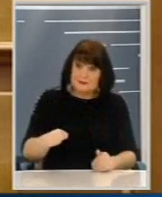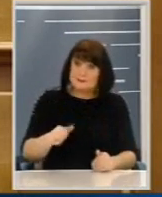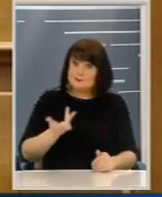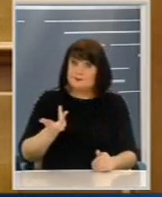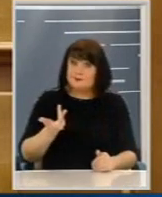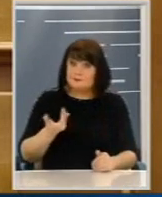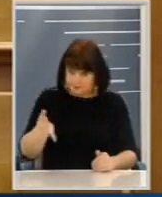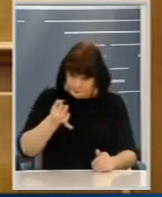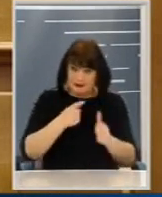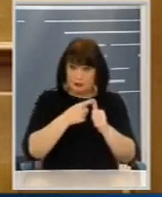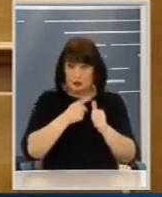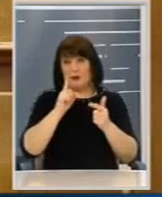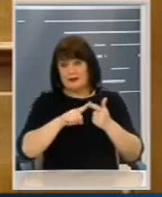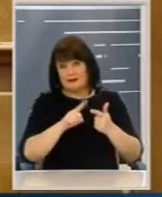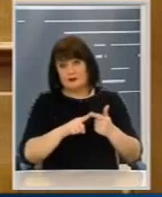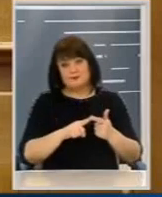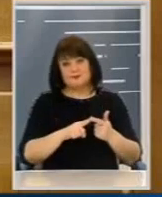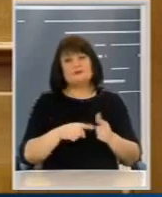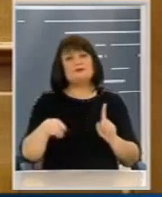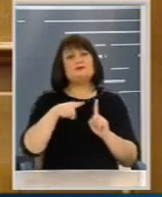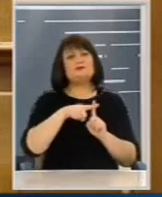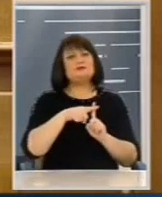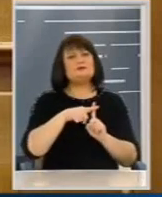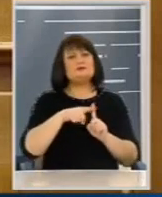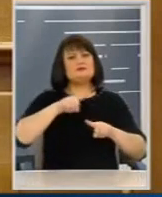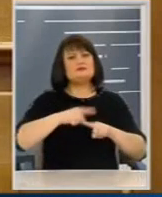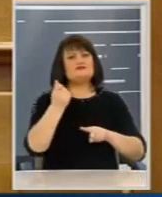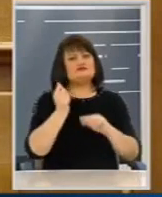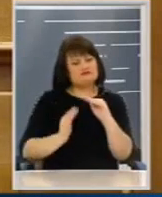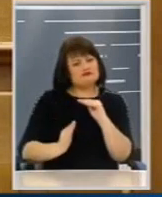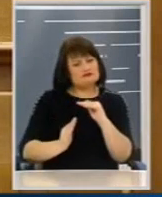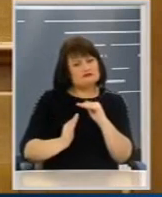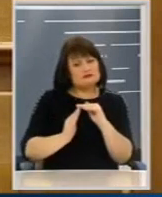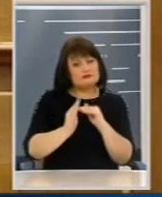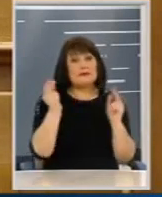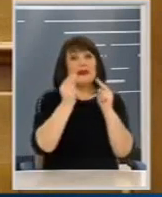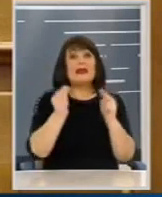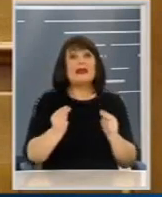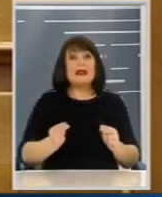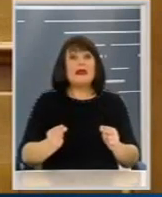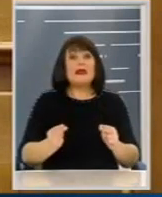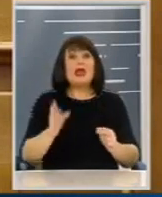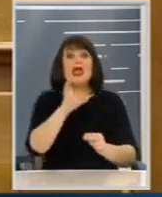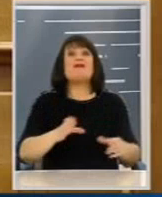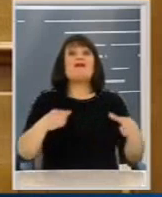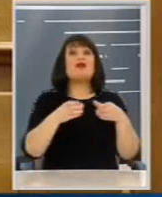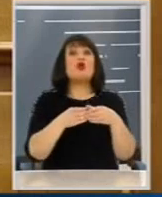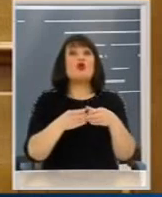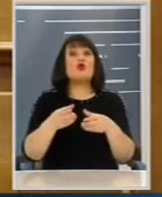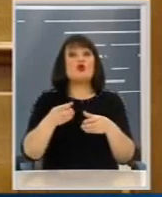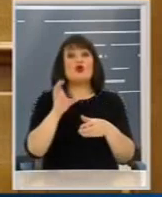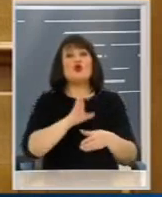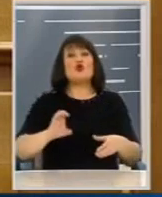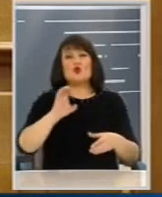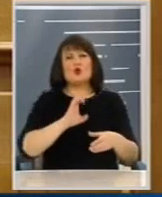Αναγνωρίζετε ή όχι τη θετική πορεία της ελληνικής οικονομίας και τα στοιχεία της Κομισιόν και της